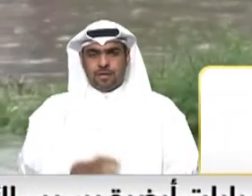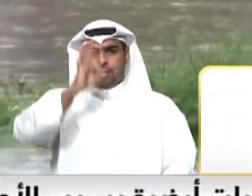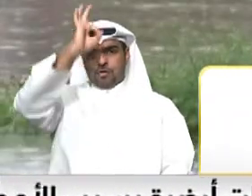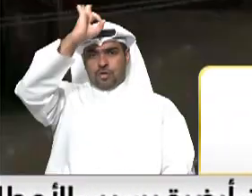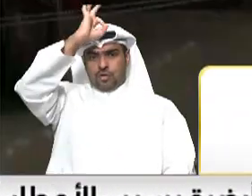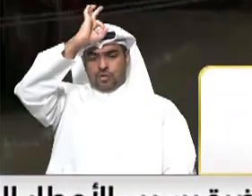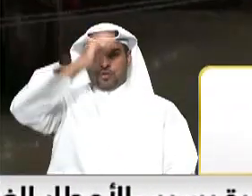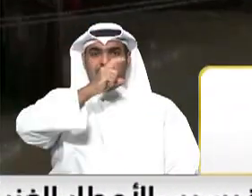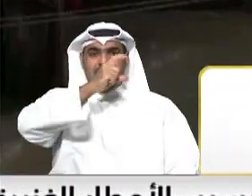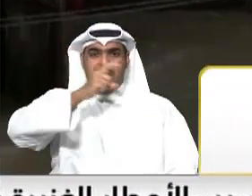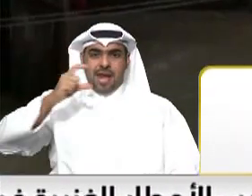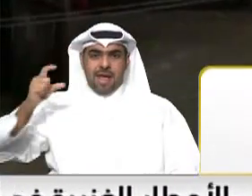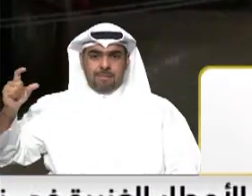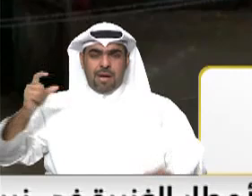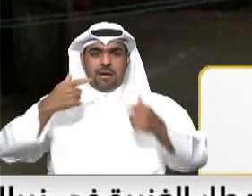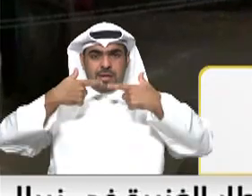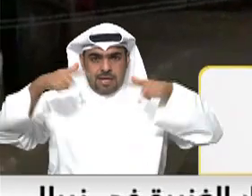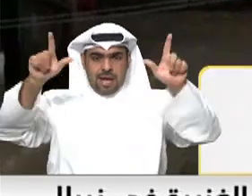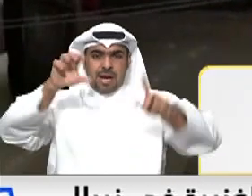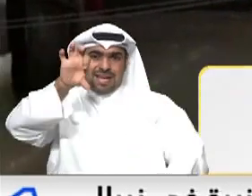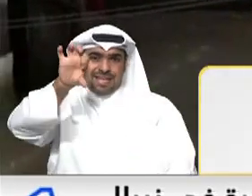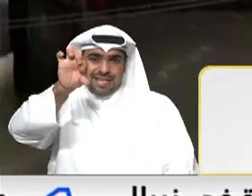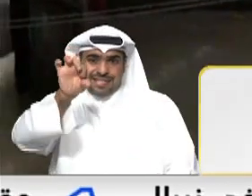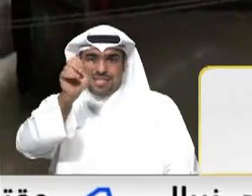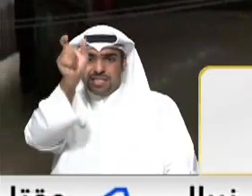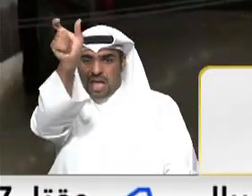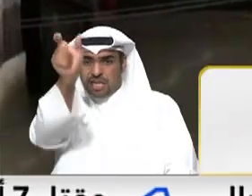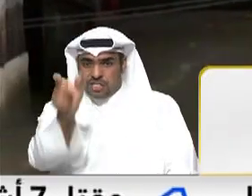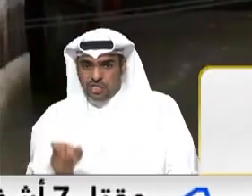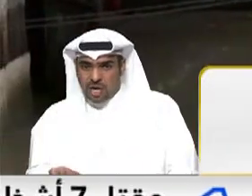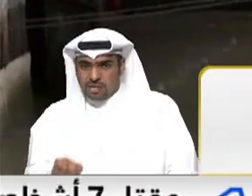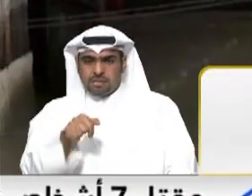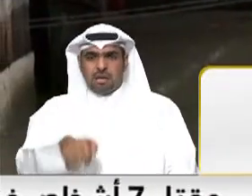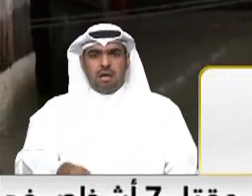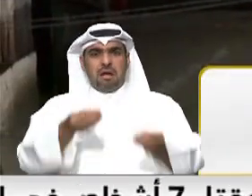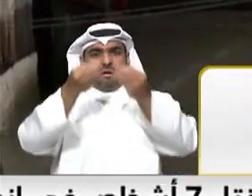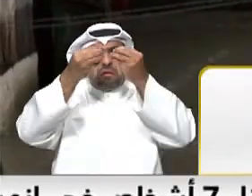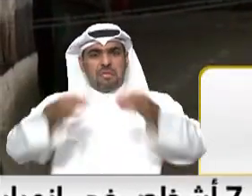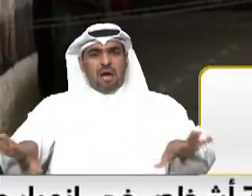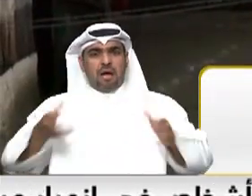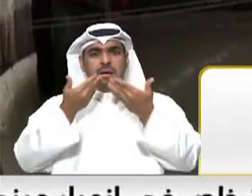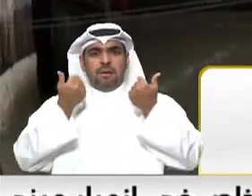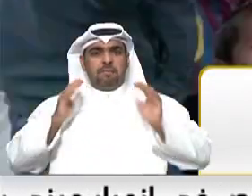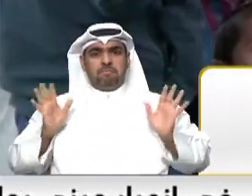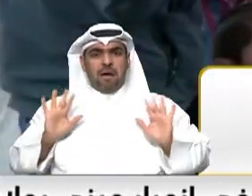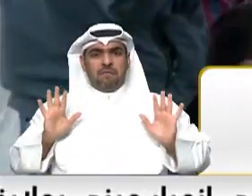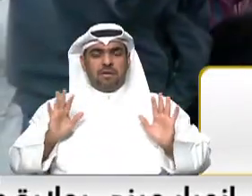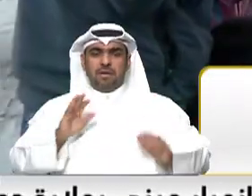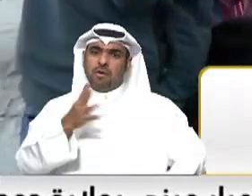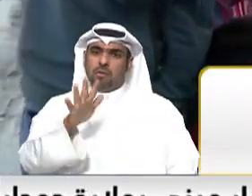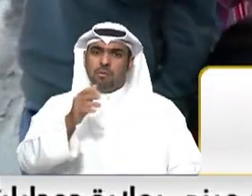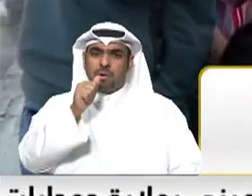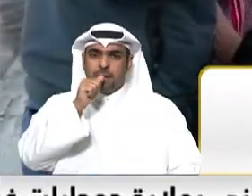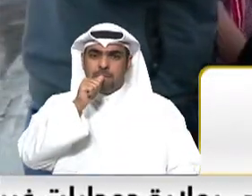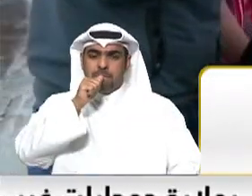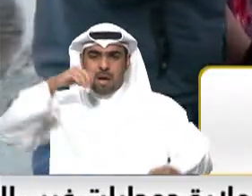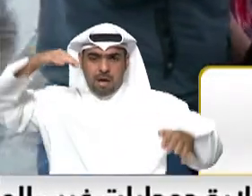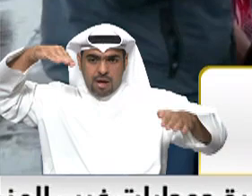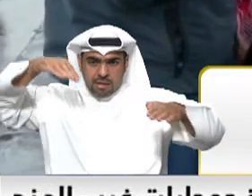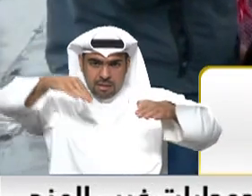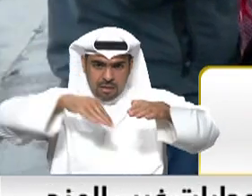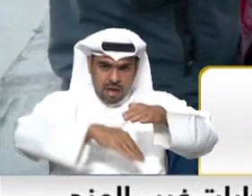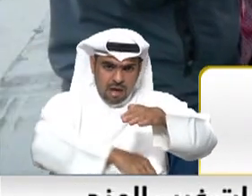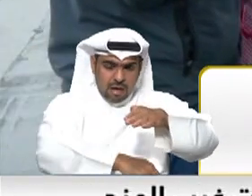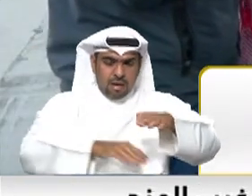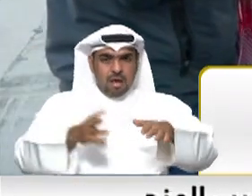قال إن 9 أشخاص لا يزالون في عداد المفقودين، إما جرفتهم السيول أو دفنوا في